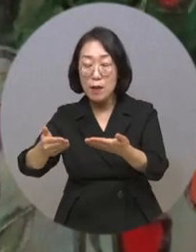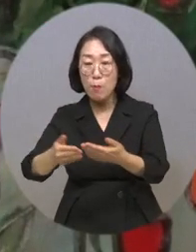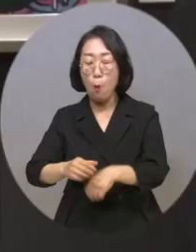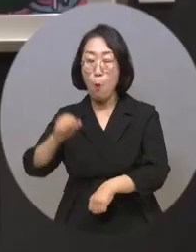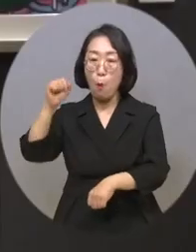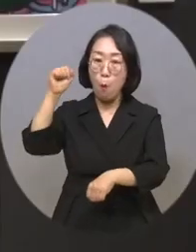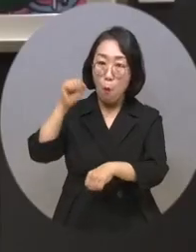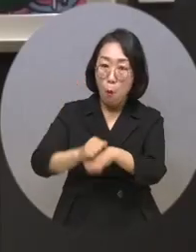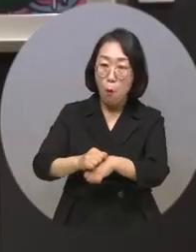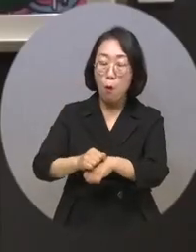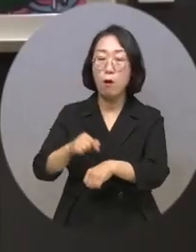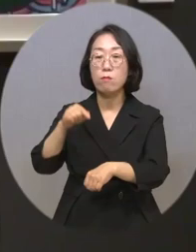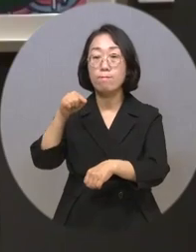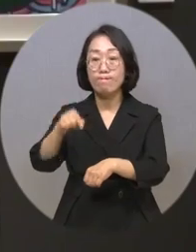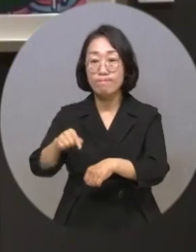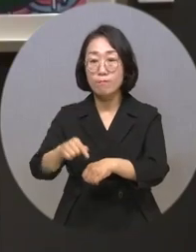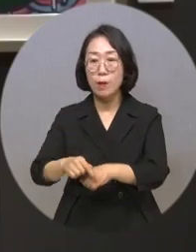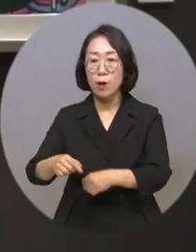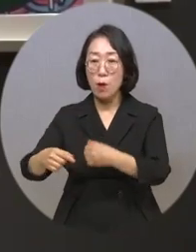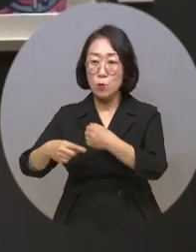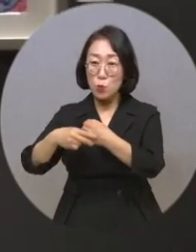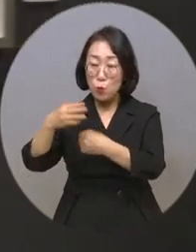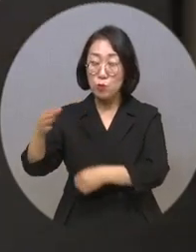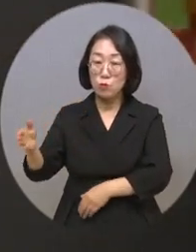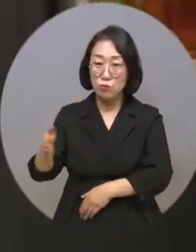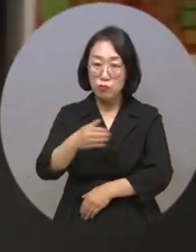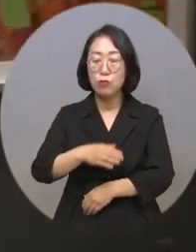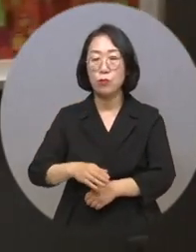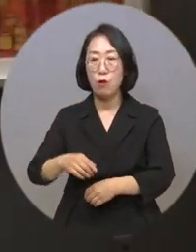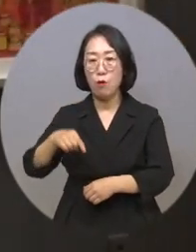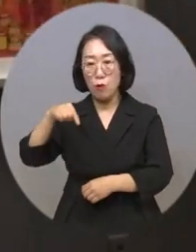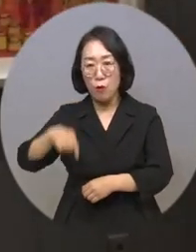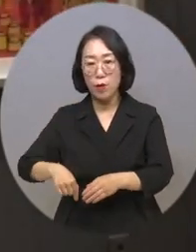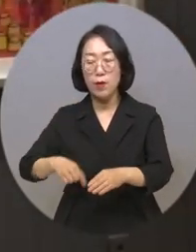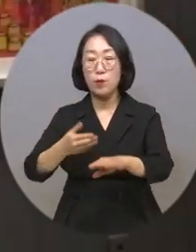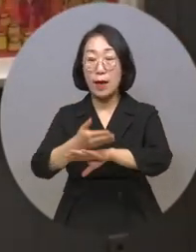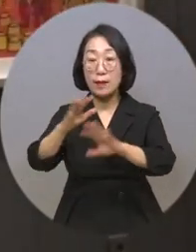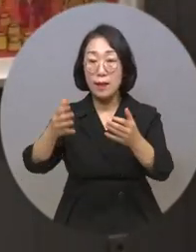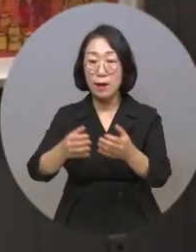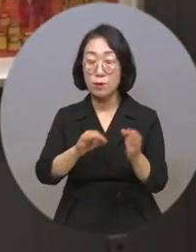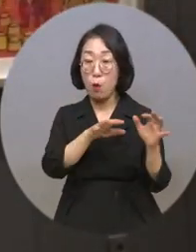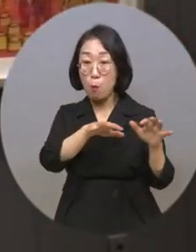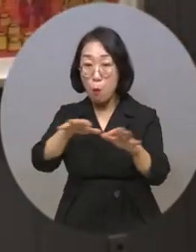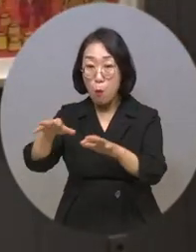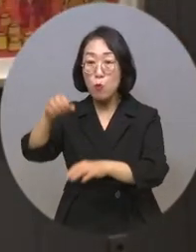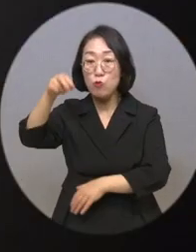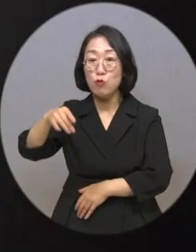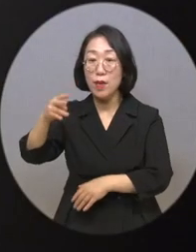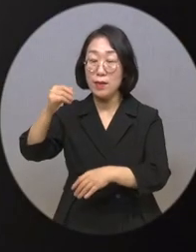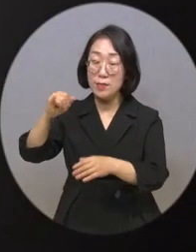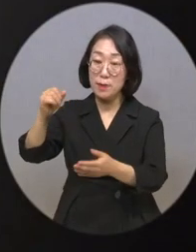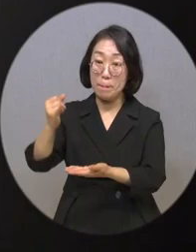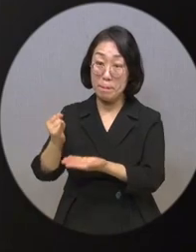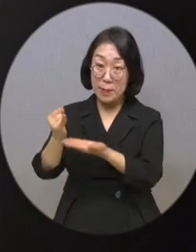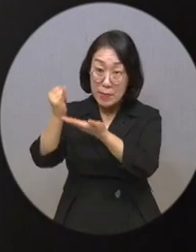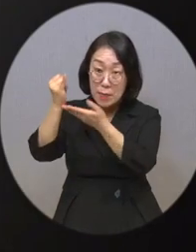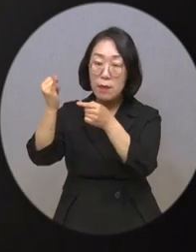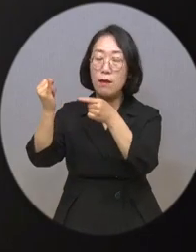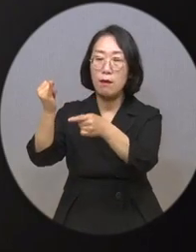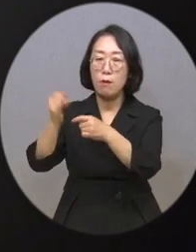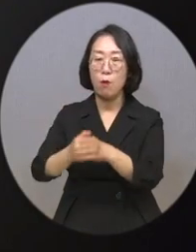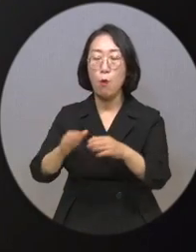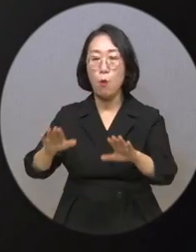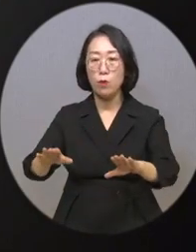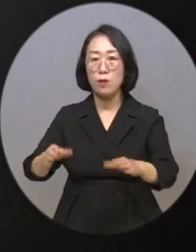재능으로 초등학교 시절부터 국내 및 해외에서 주목을 받고 있는 유혜지 작가가 이번 행사에서